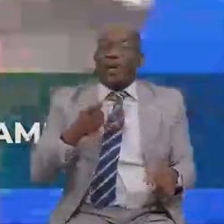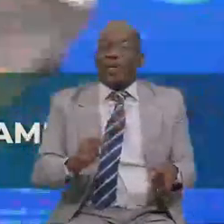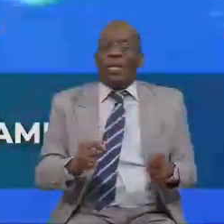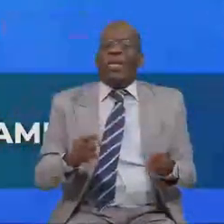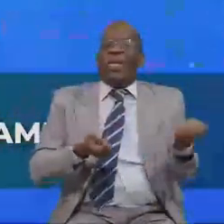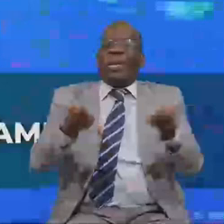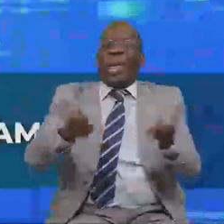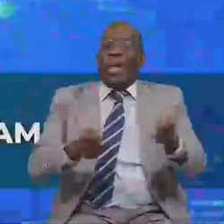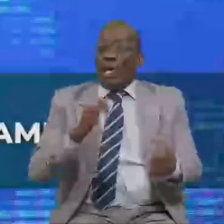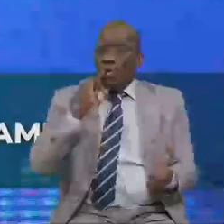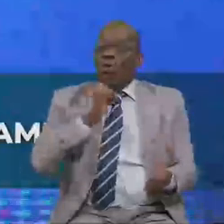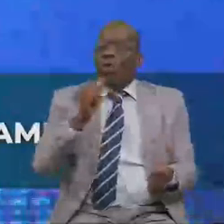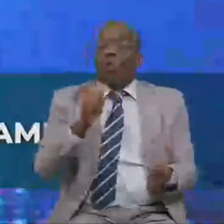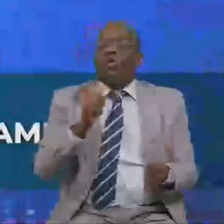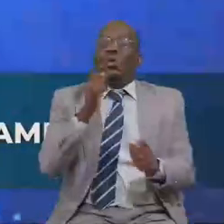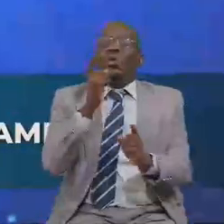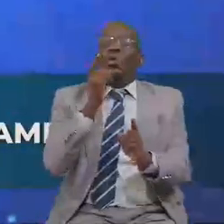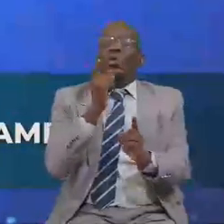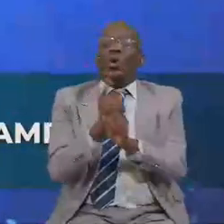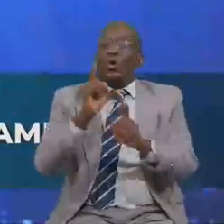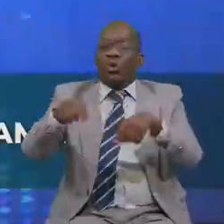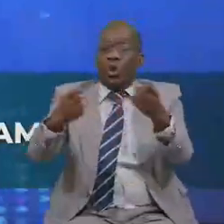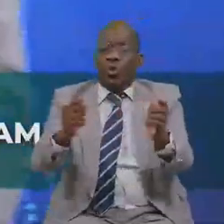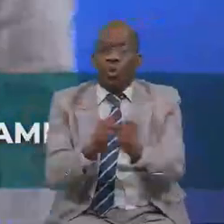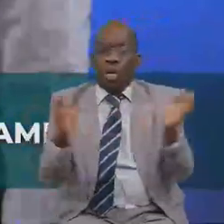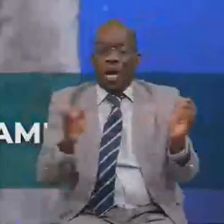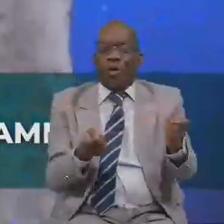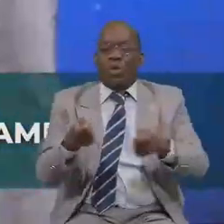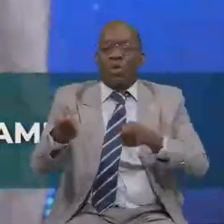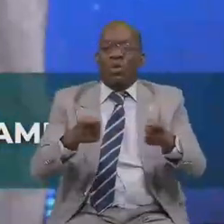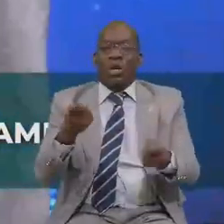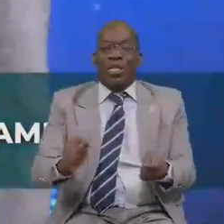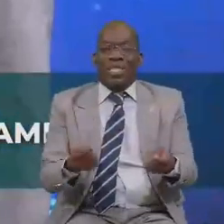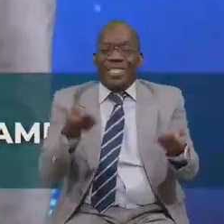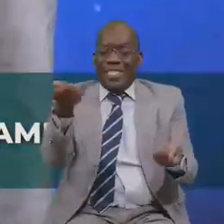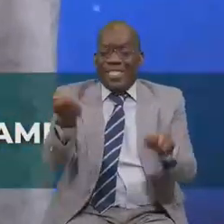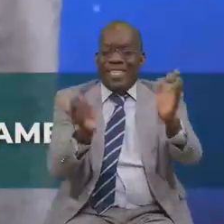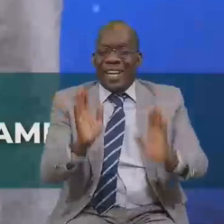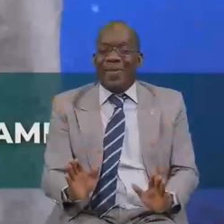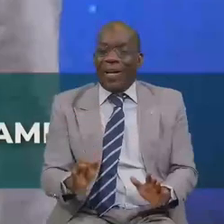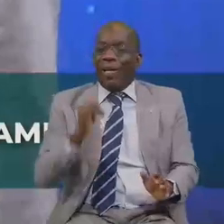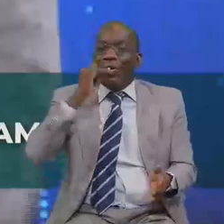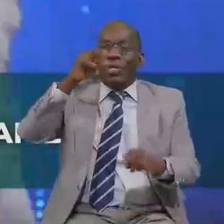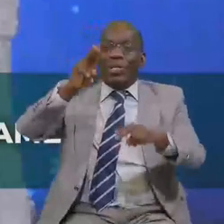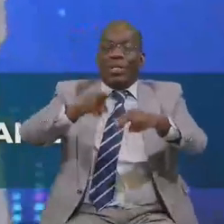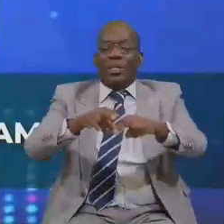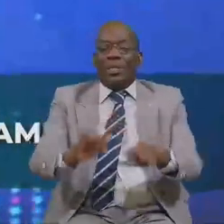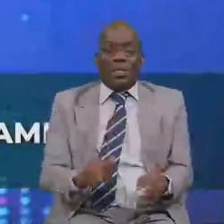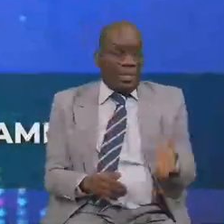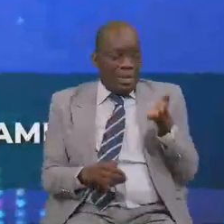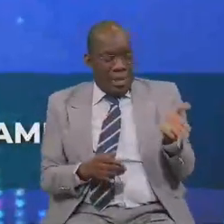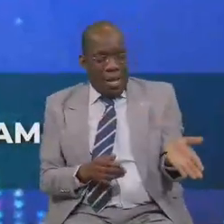efficace, et ça roule sans contrôle, le chauffeur est assis à sa